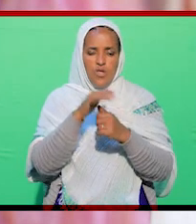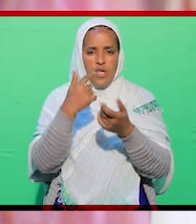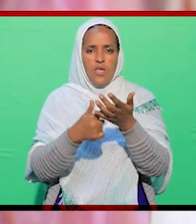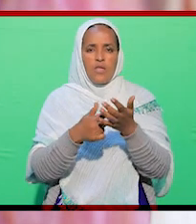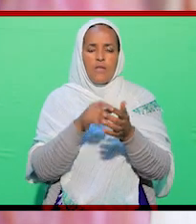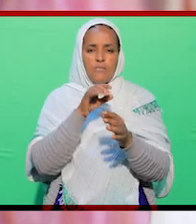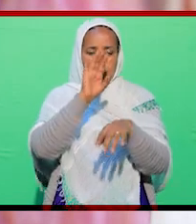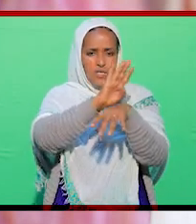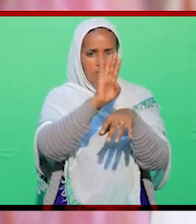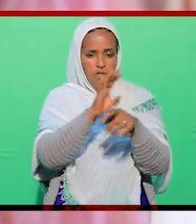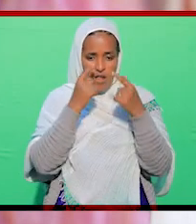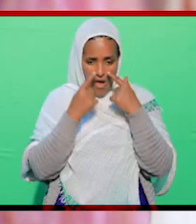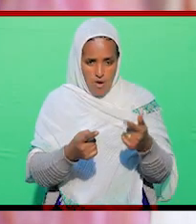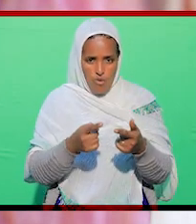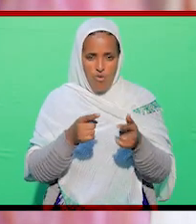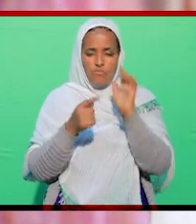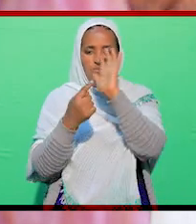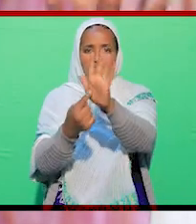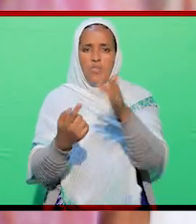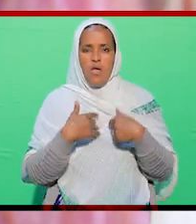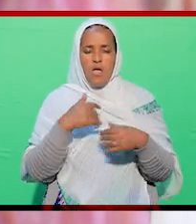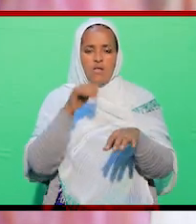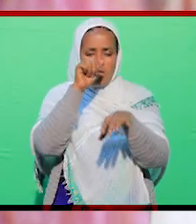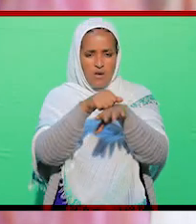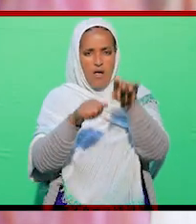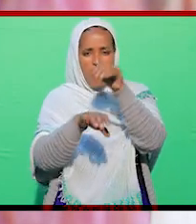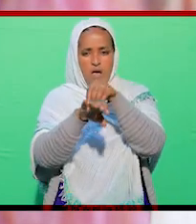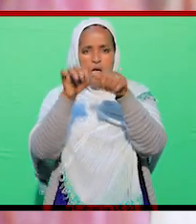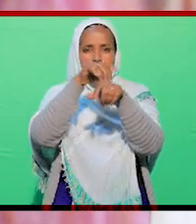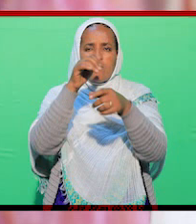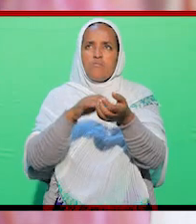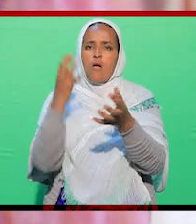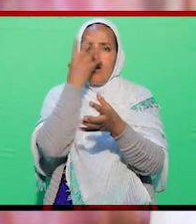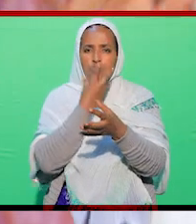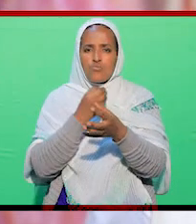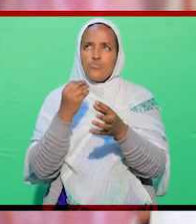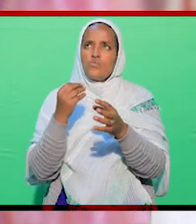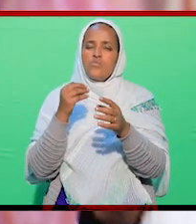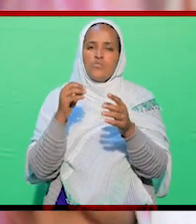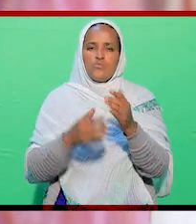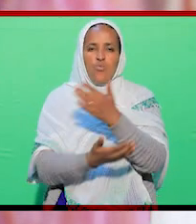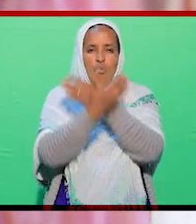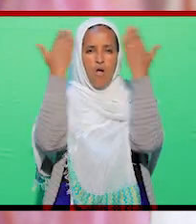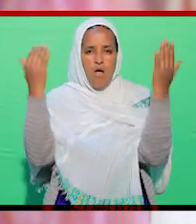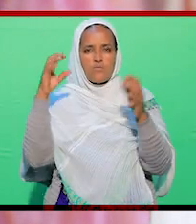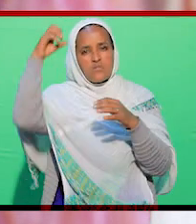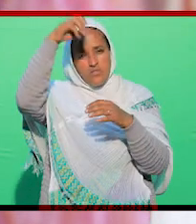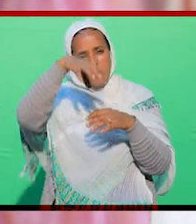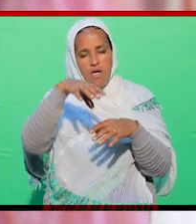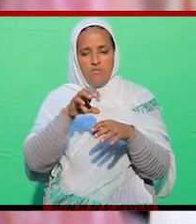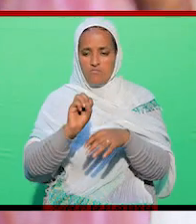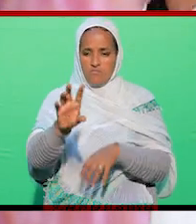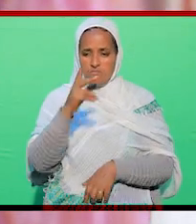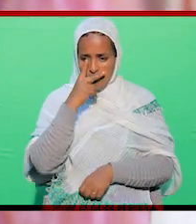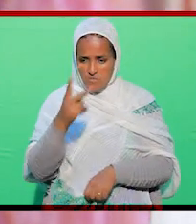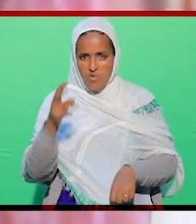እንደጠየቁት ማለት ነው። ይህንን ቤተ መቅደስ አየኸው ብለው ሲያሳዩት ድንጋይ በድንጋይ ላይ አምሮ ተውቦ